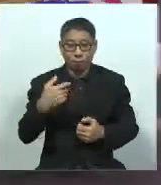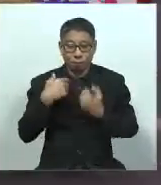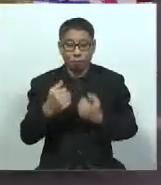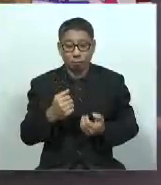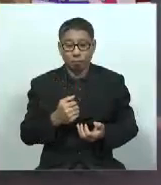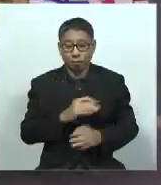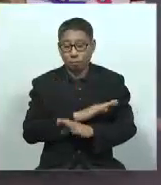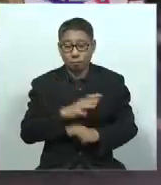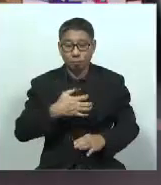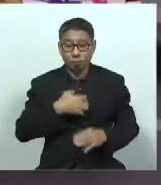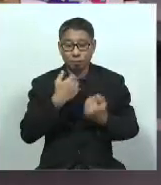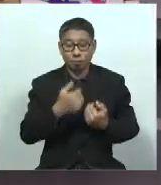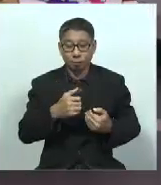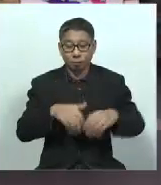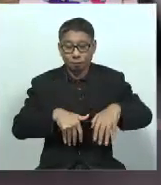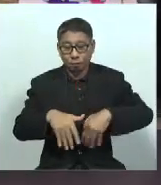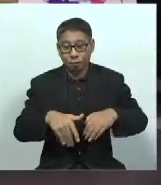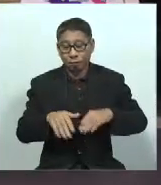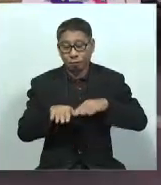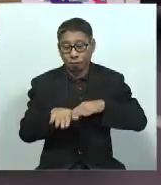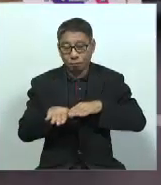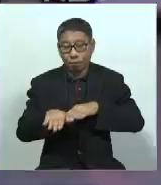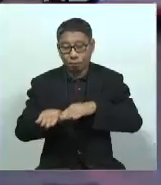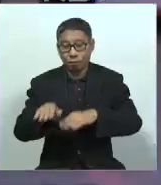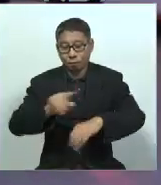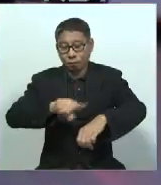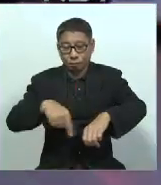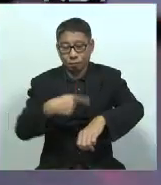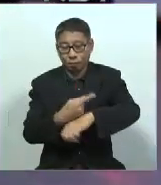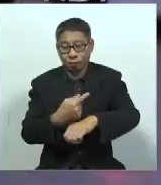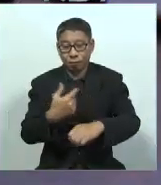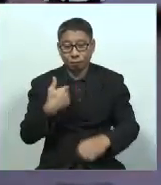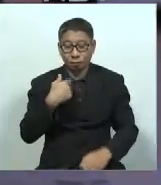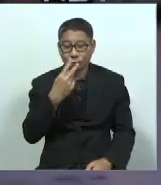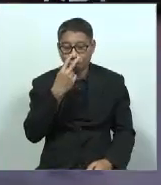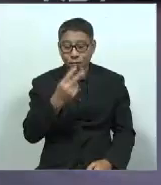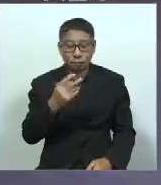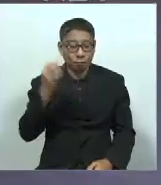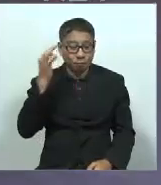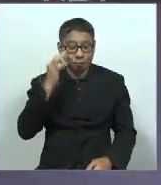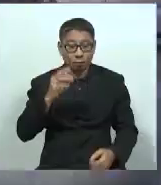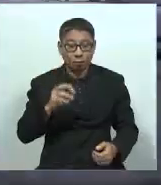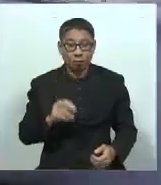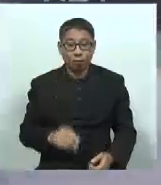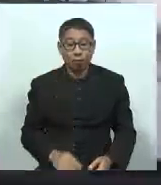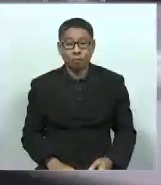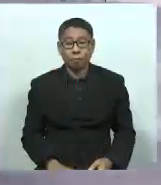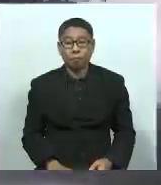ให้ประชาชนนั้นจะต้องติดอยู่บนท้องถนนนานเกินกว่า1ชั่วโมงค่ะฟังเสียงพลเอกอนุพงษ์เผ่าจินดากัน